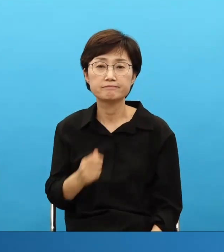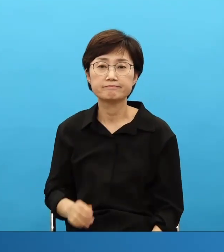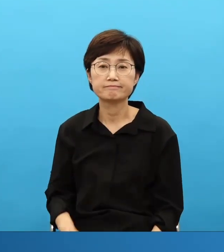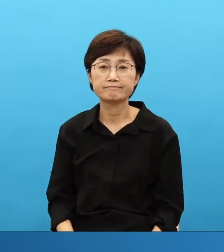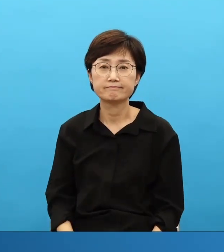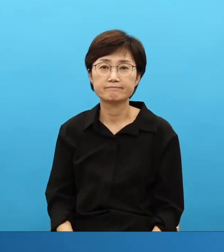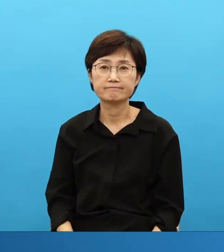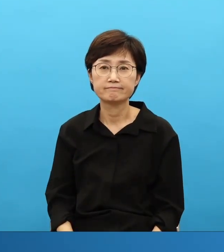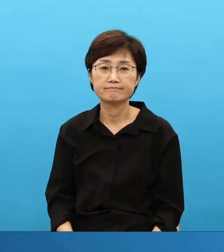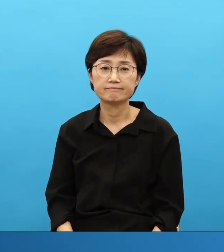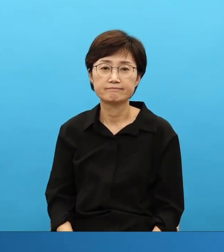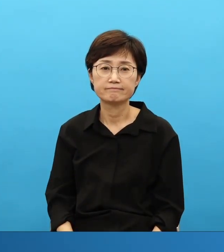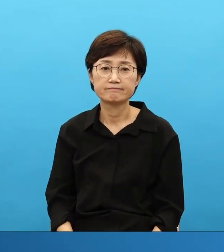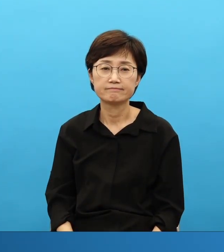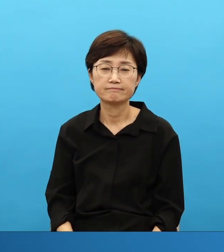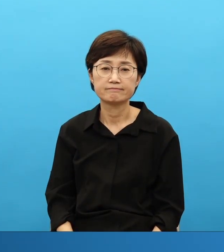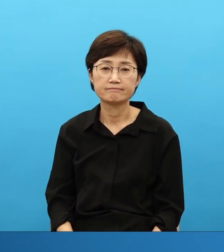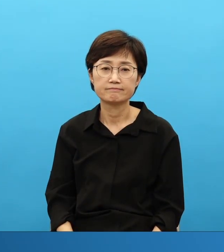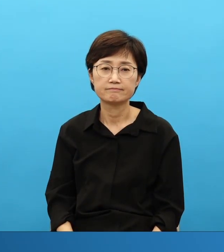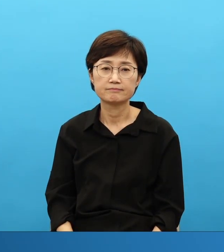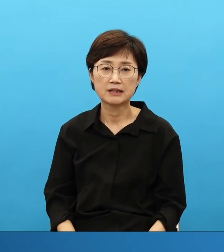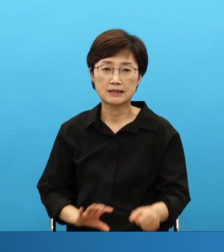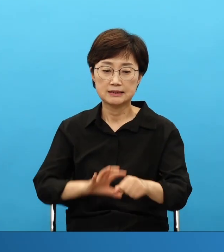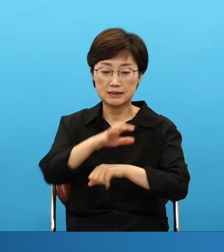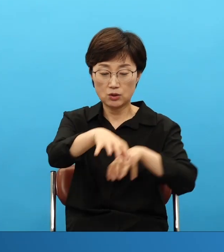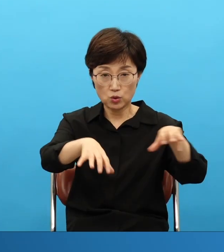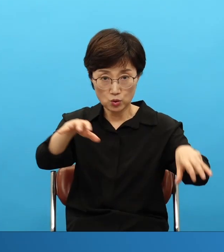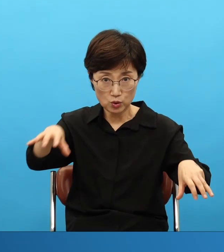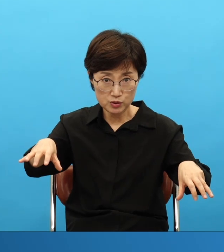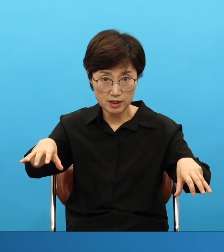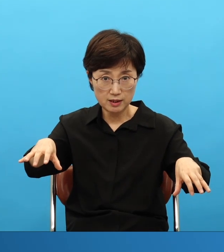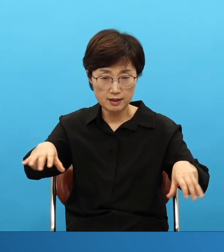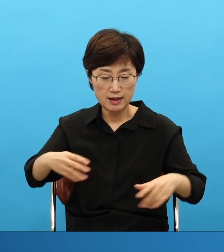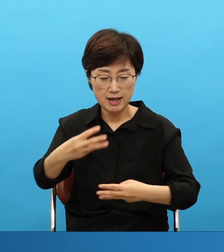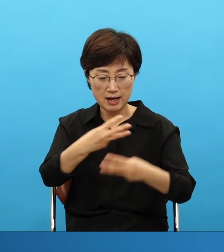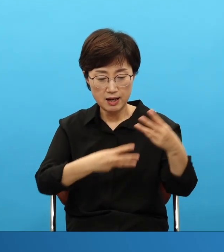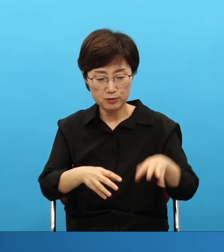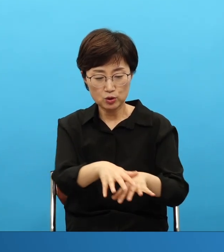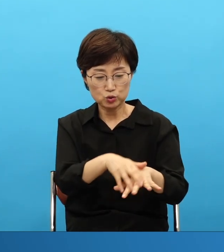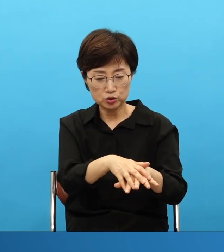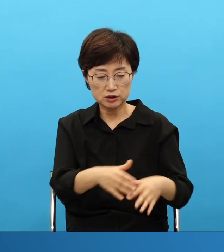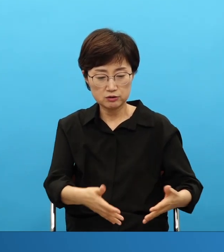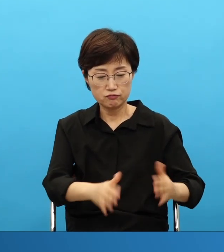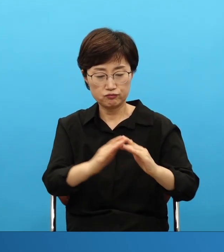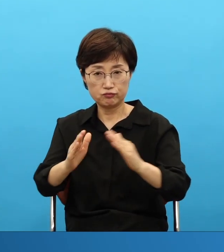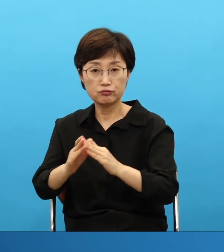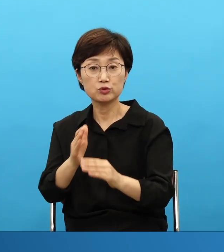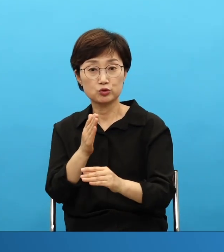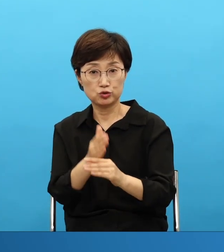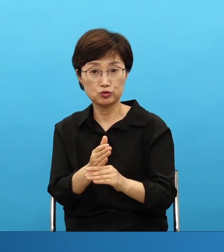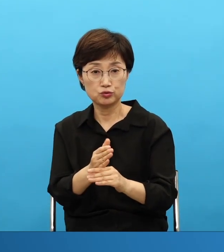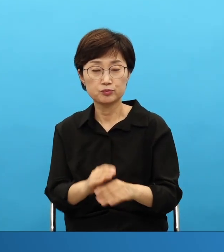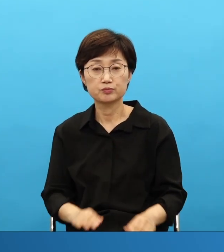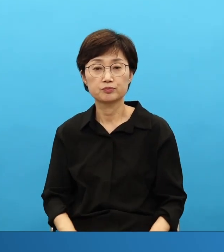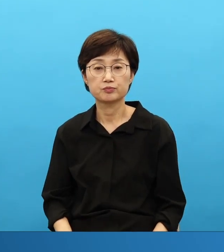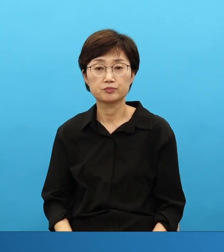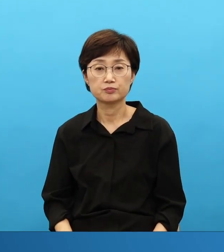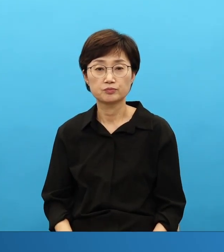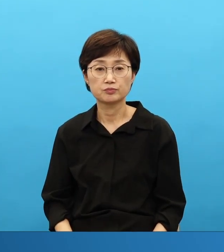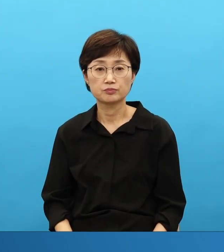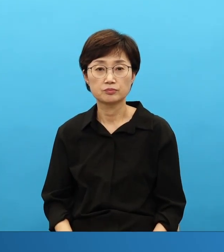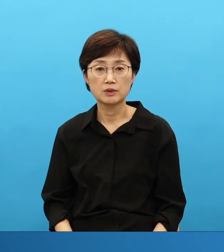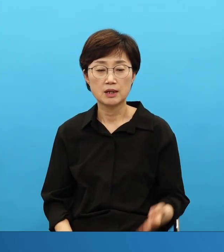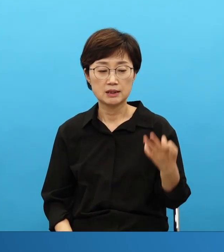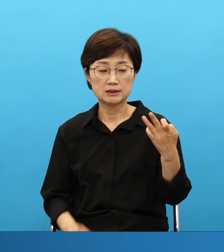기도합니다 237나라 곳곳에 눈에 보이지 않는 렘런트 조직을 세우는 렘런트 망대의 여정